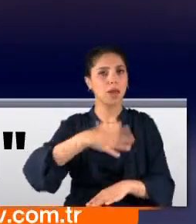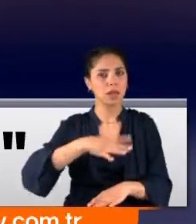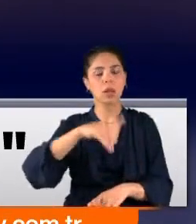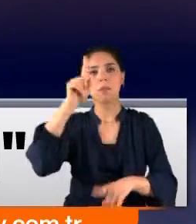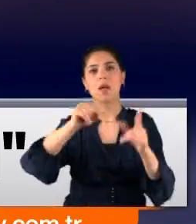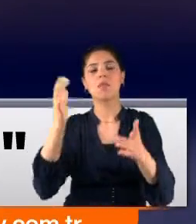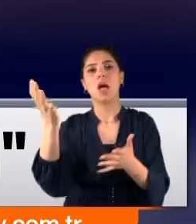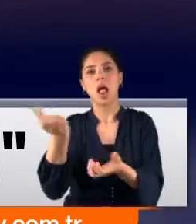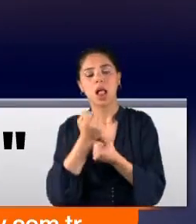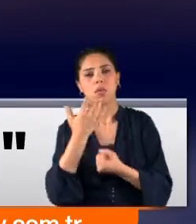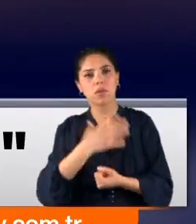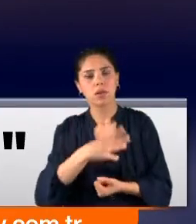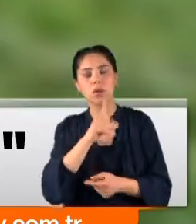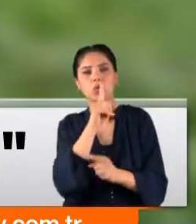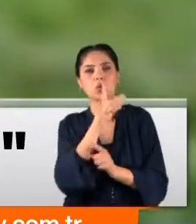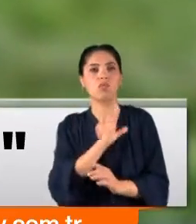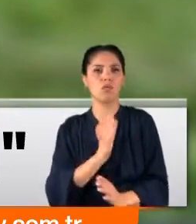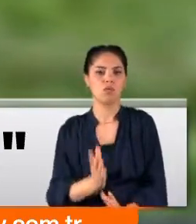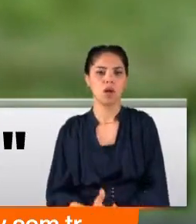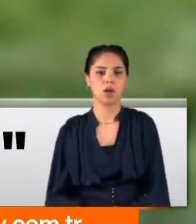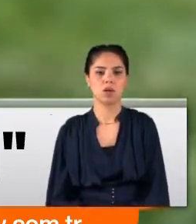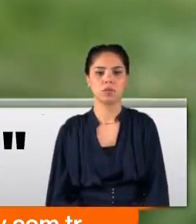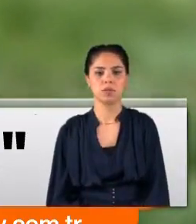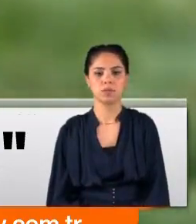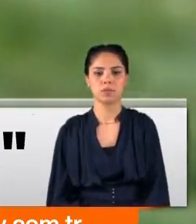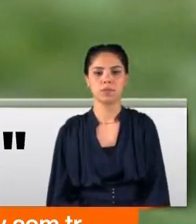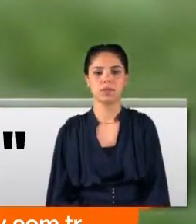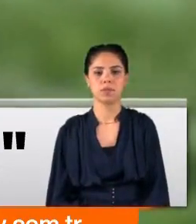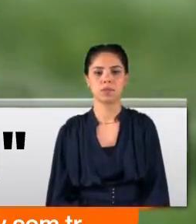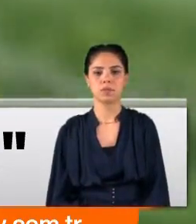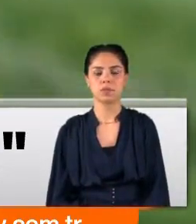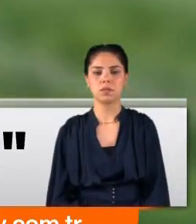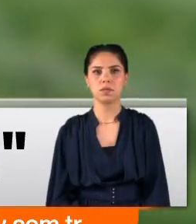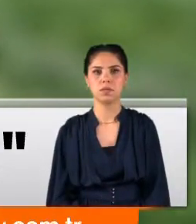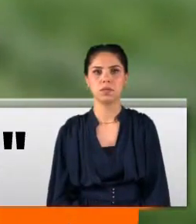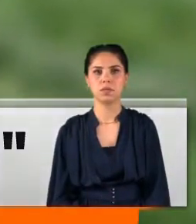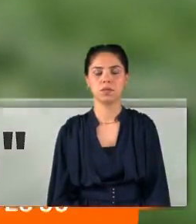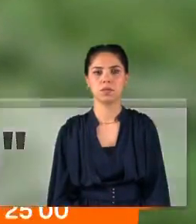ise parasını alma umuduyla susuyor. Grupta yoklar, yöneticiler gitti.